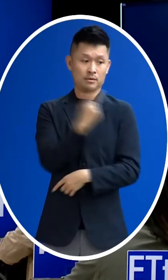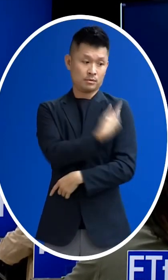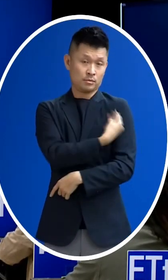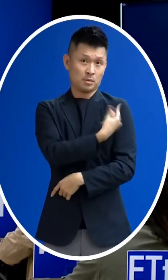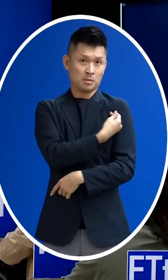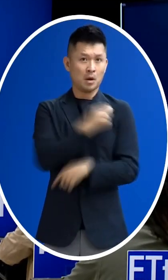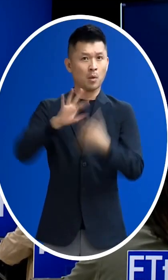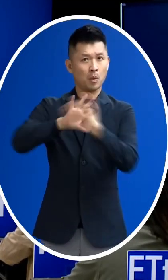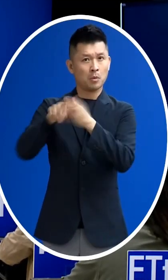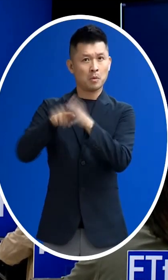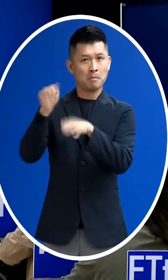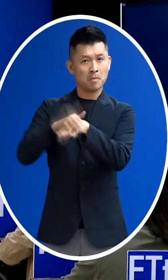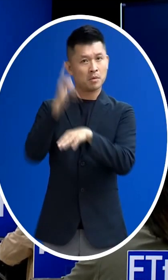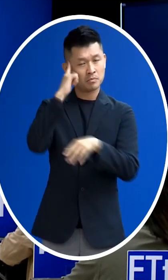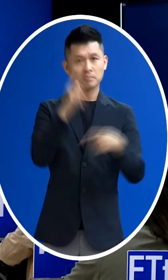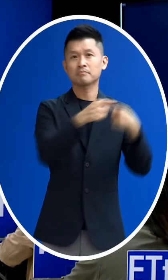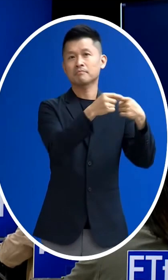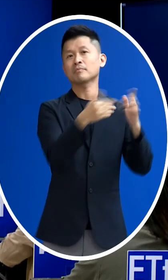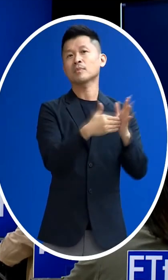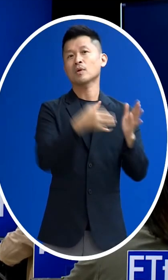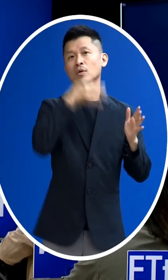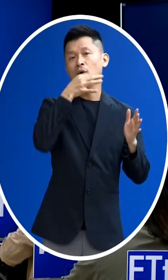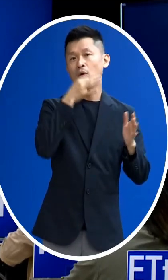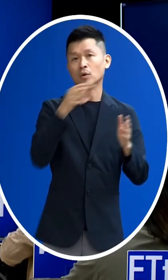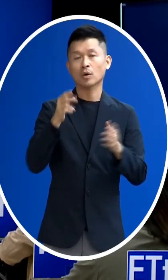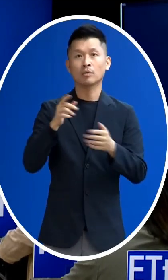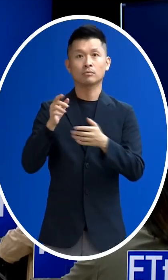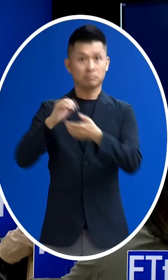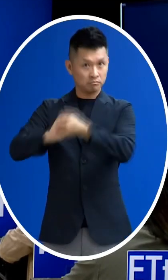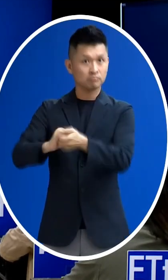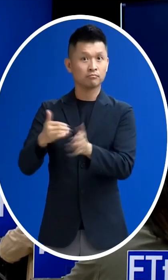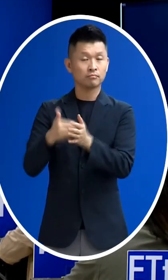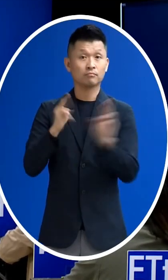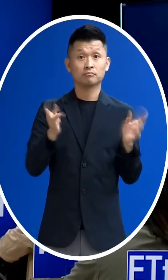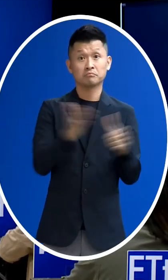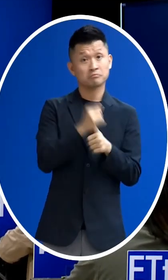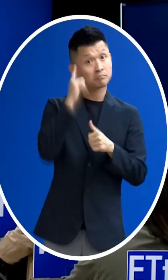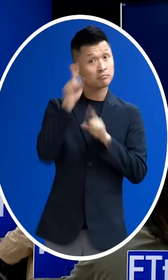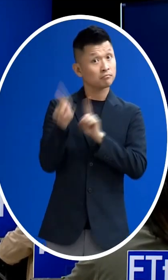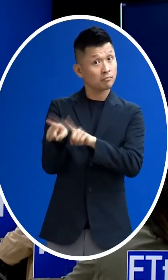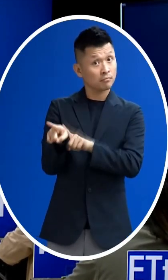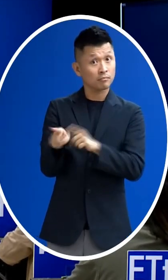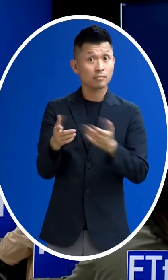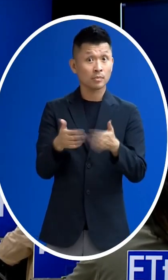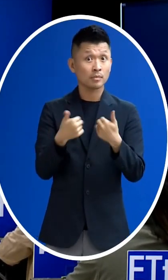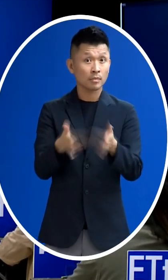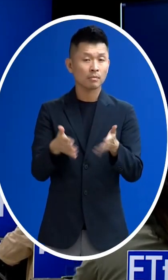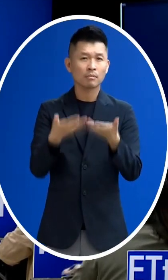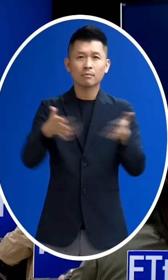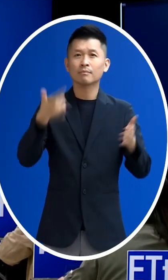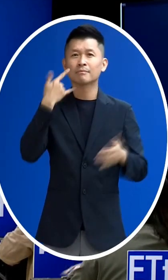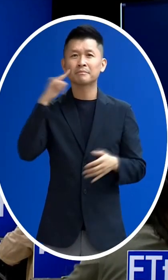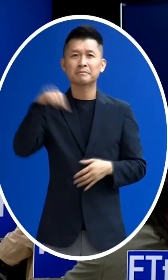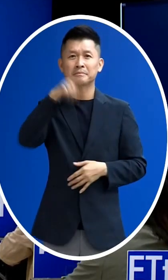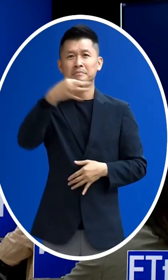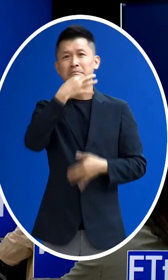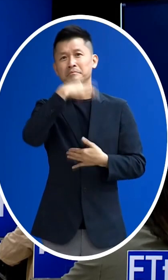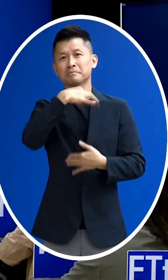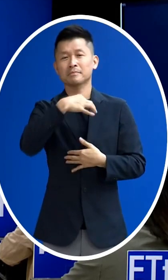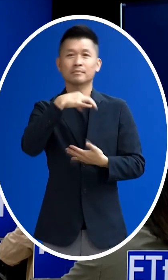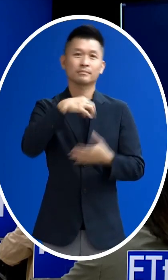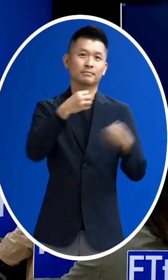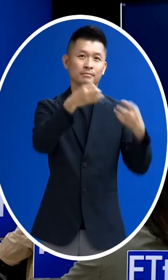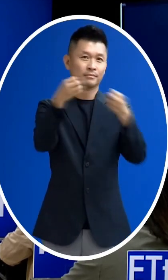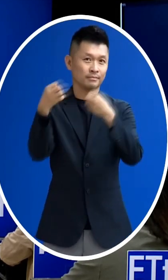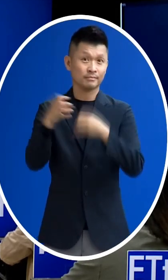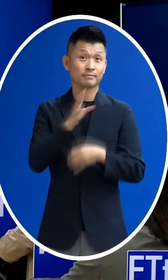剂就好，现在香港好像也定掉了。那指挥中心怎么看这件事情？因为现在有很多的家长都在讨论这方面的顾虑了。